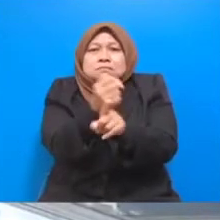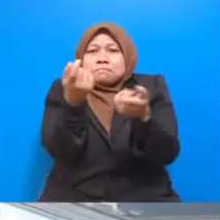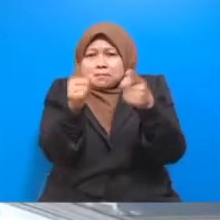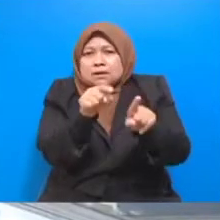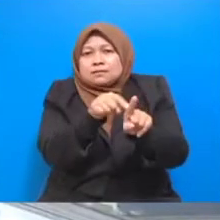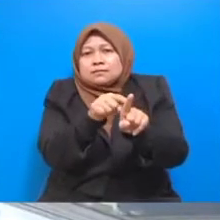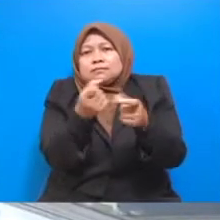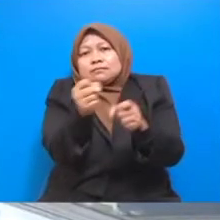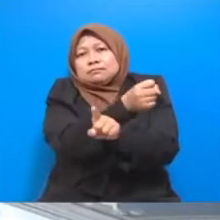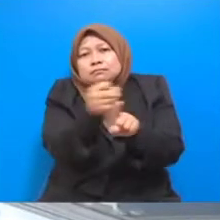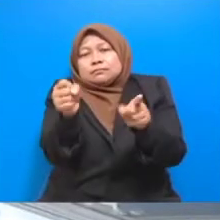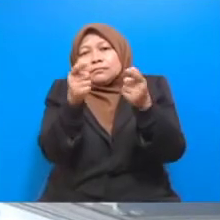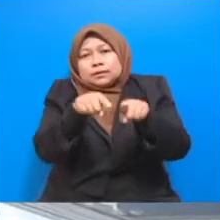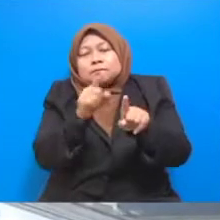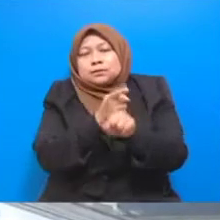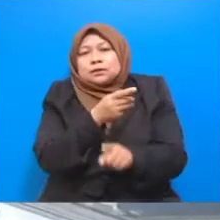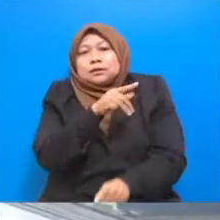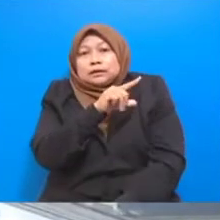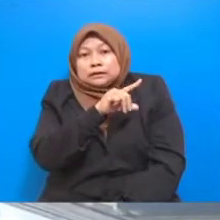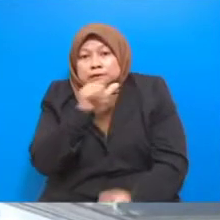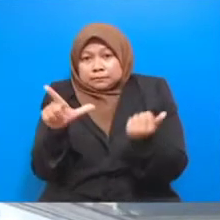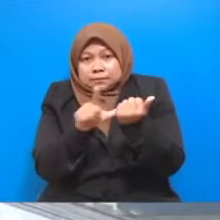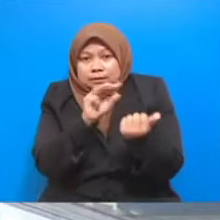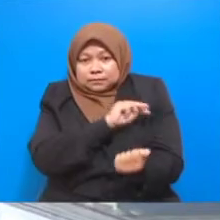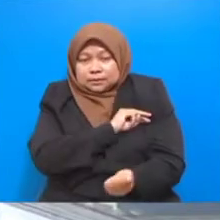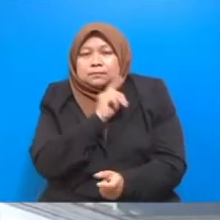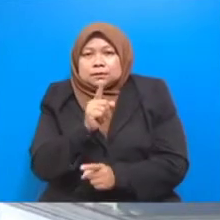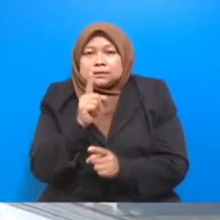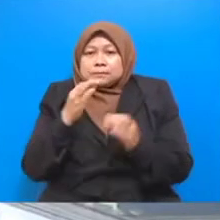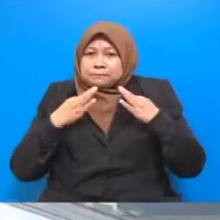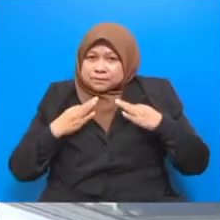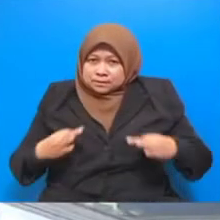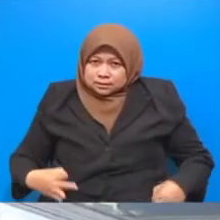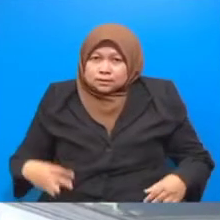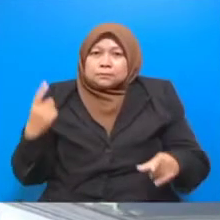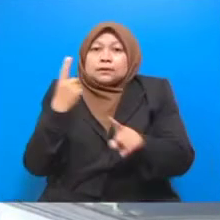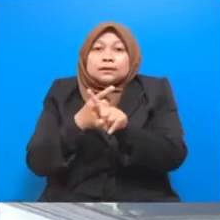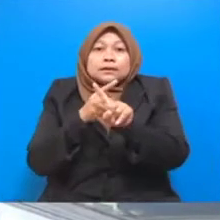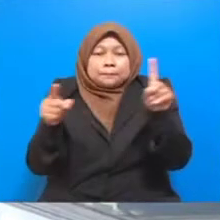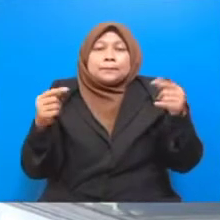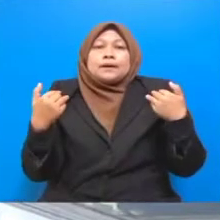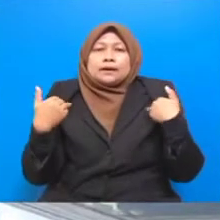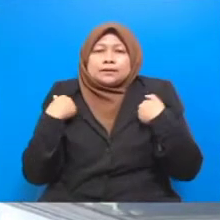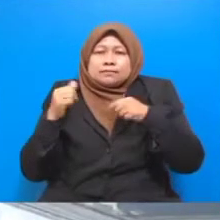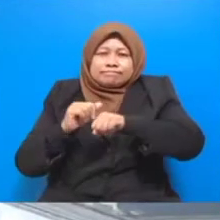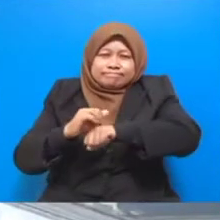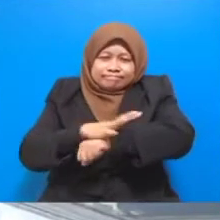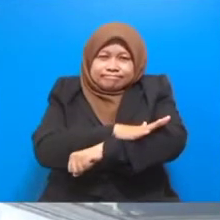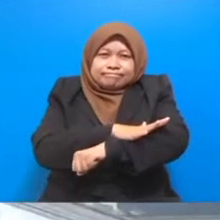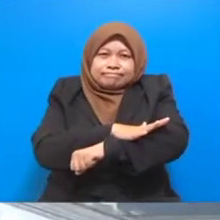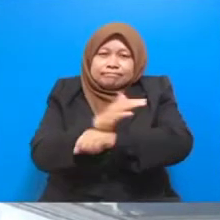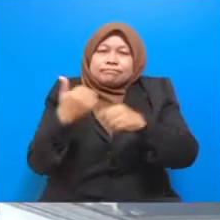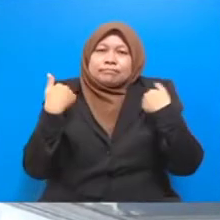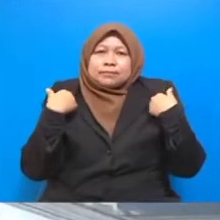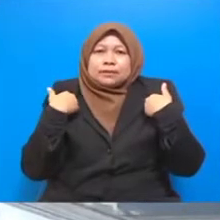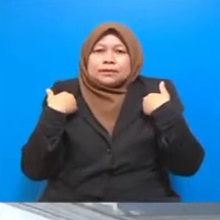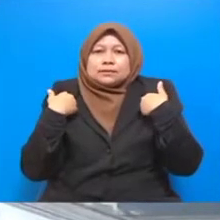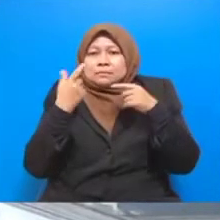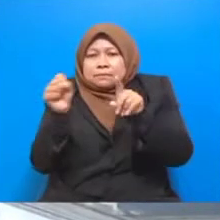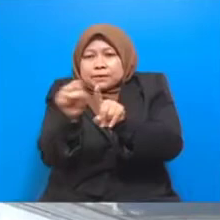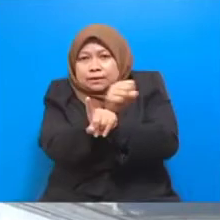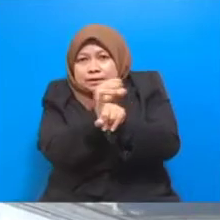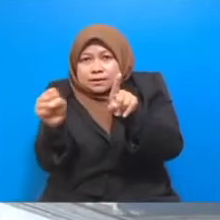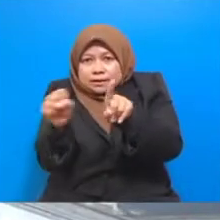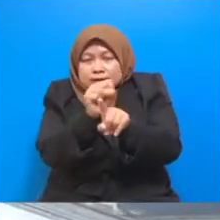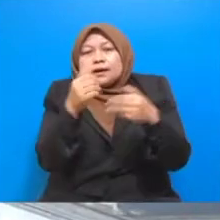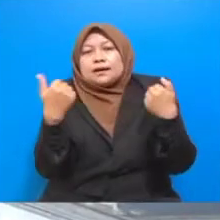atma menteri bukan saja dari sudut fizikal tetapi kesan daripada penderaan